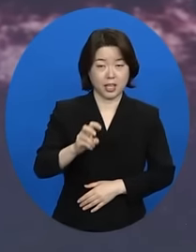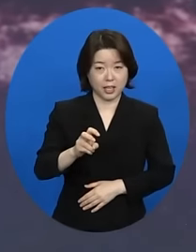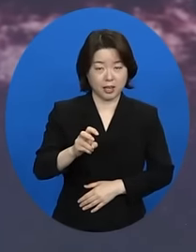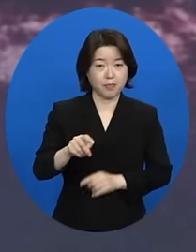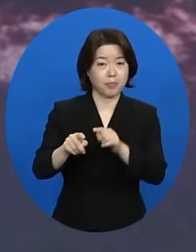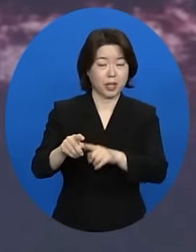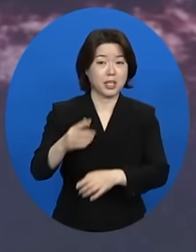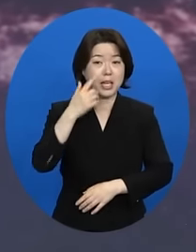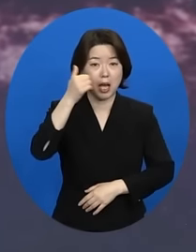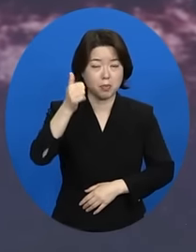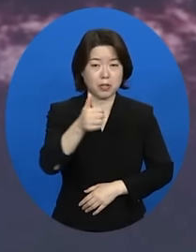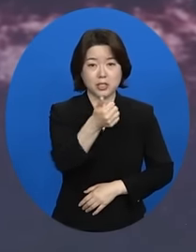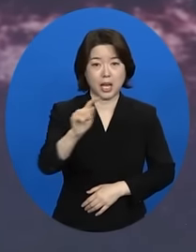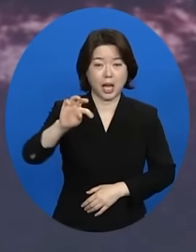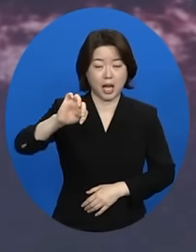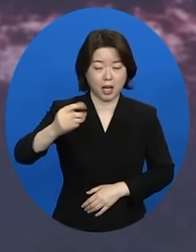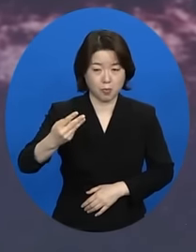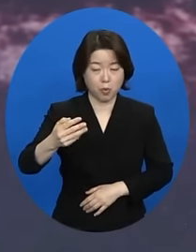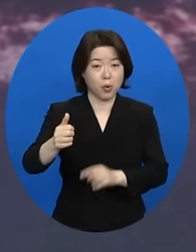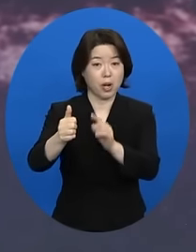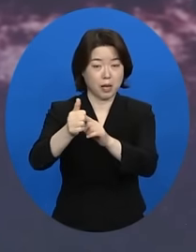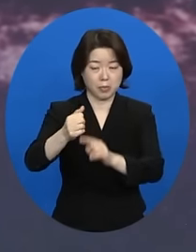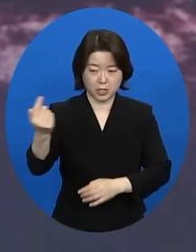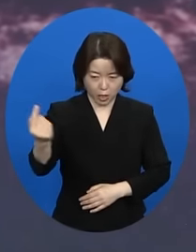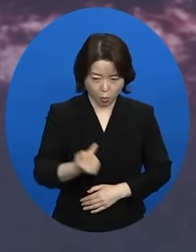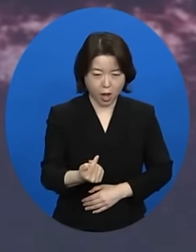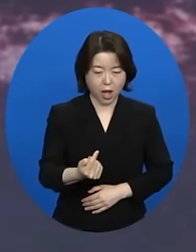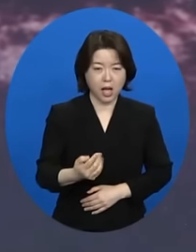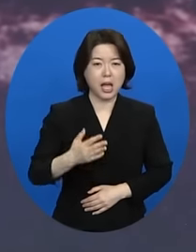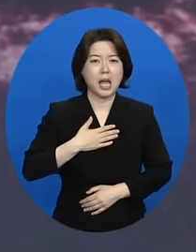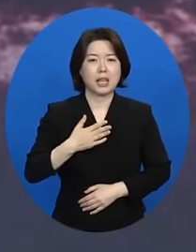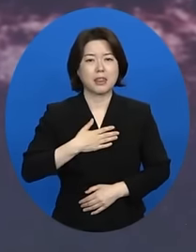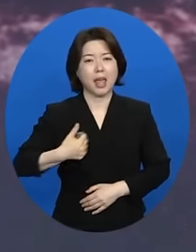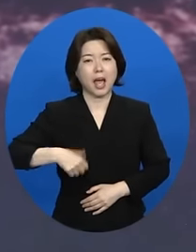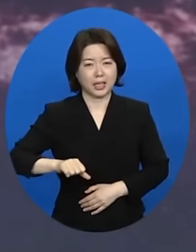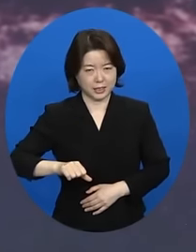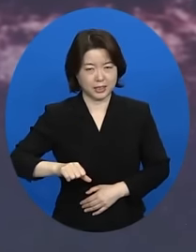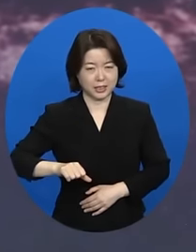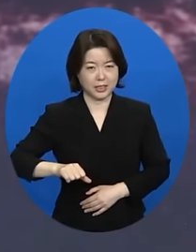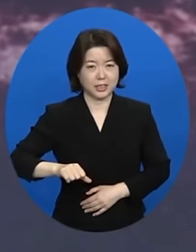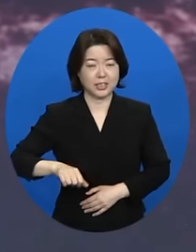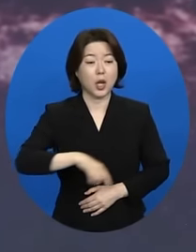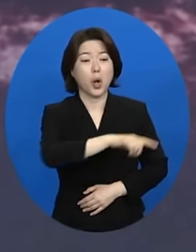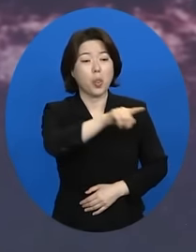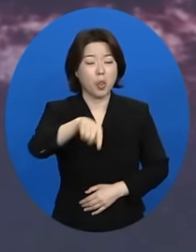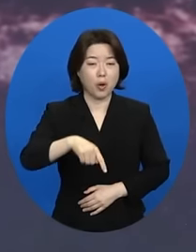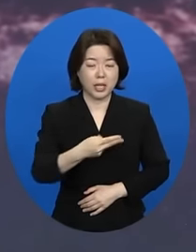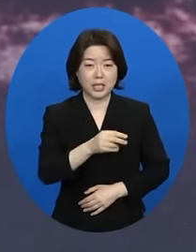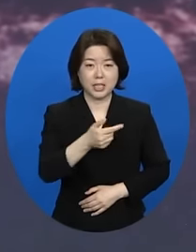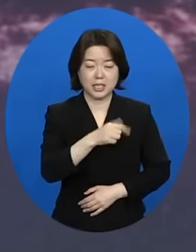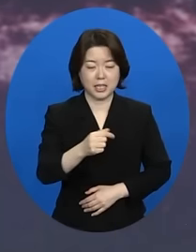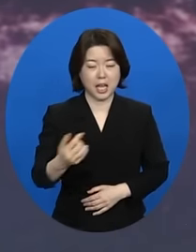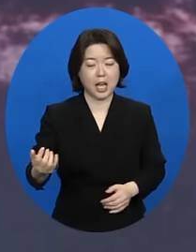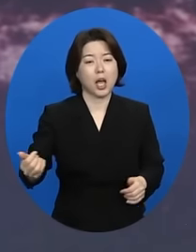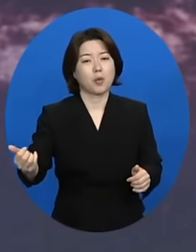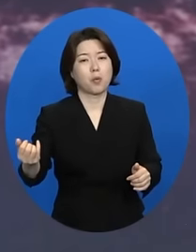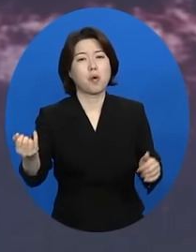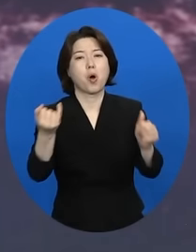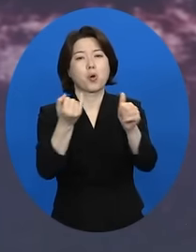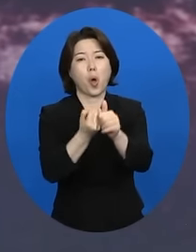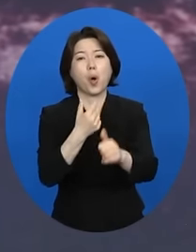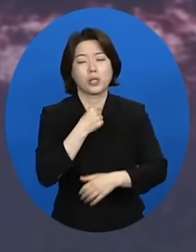바로 이 하몰이라는 사람이 찾아와서 중재를 합니다. 자신의 아들이 이 디나와 결혼을 하고 싶어